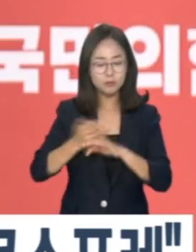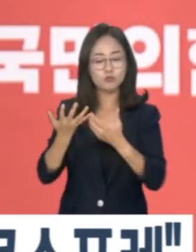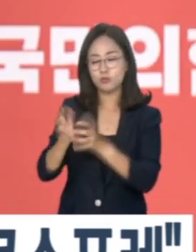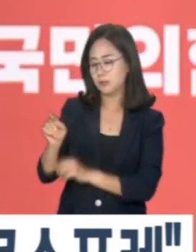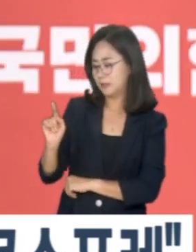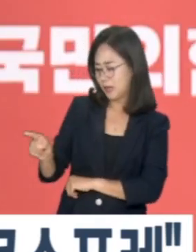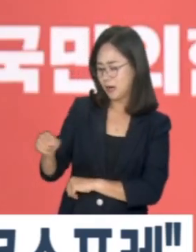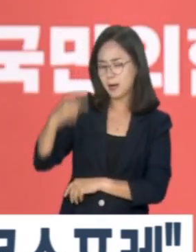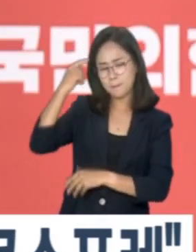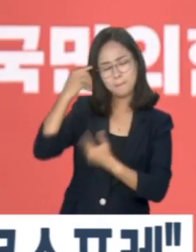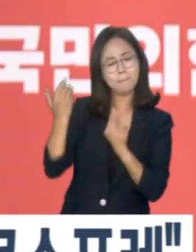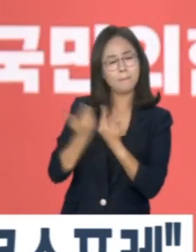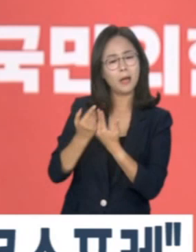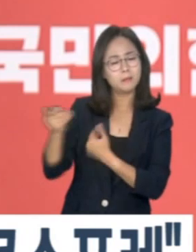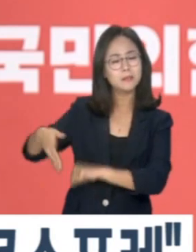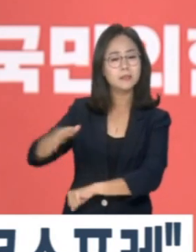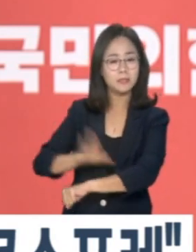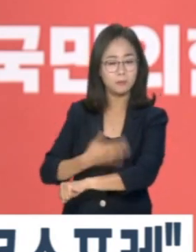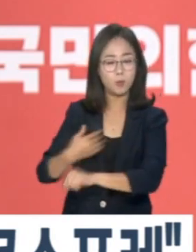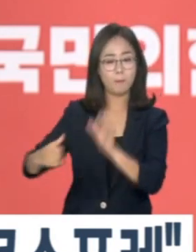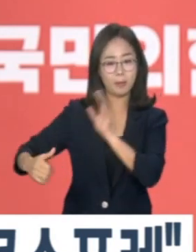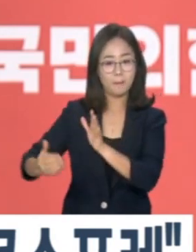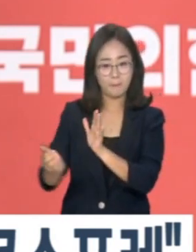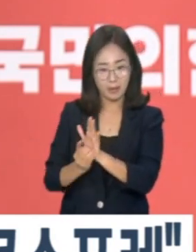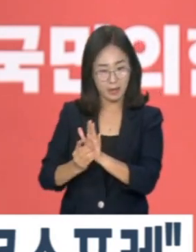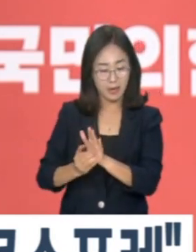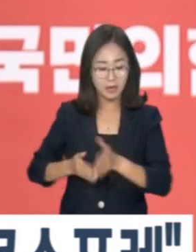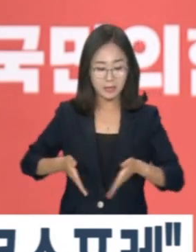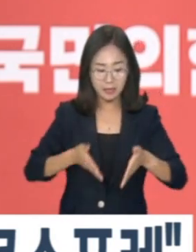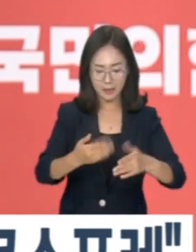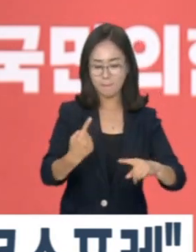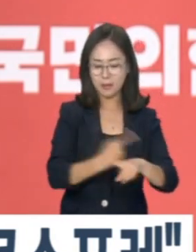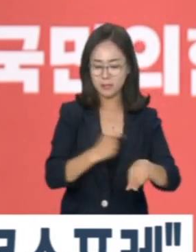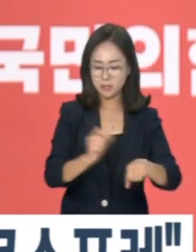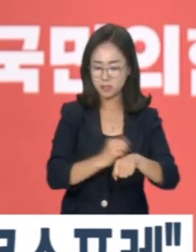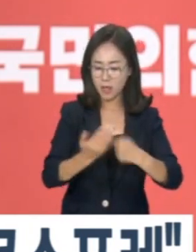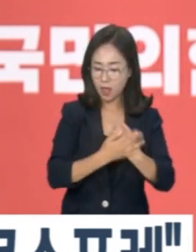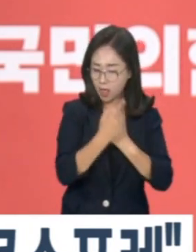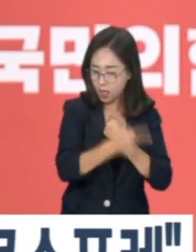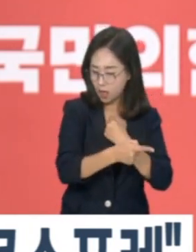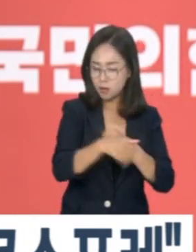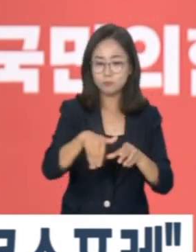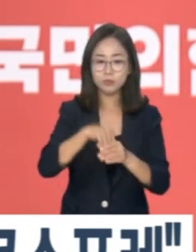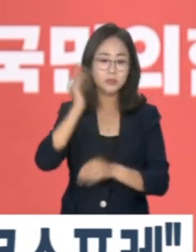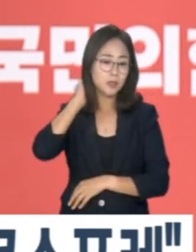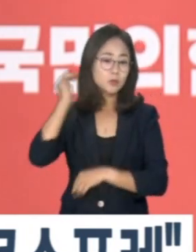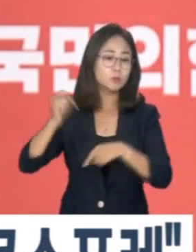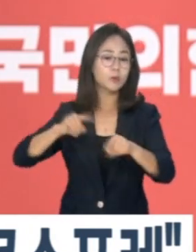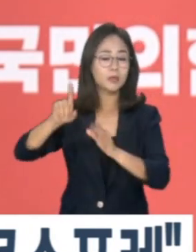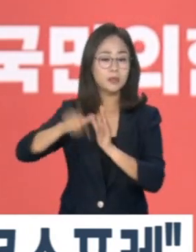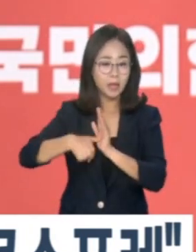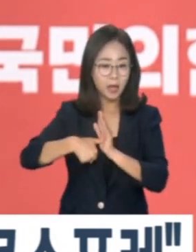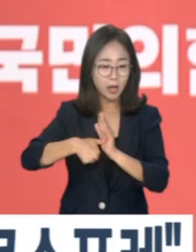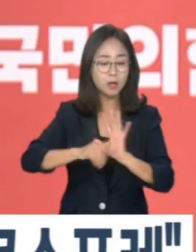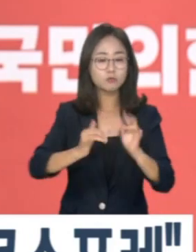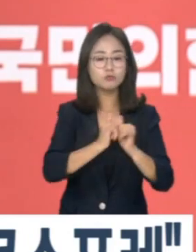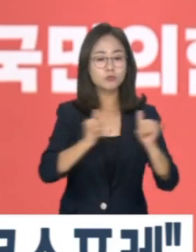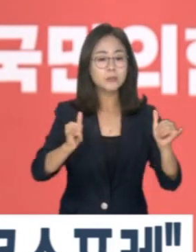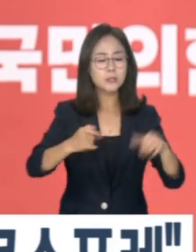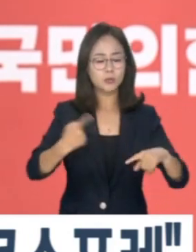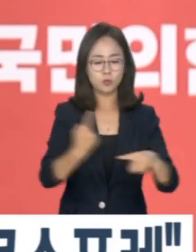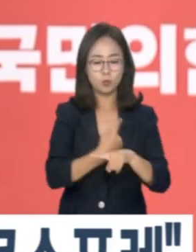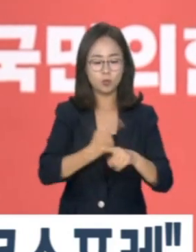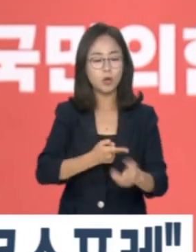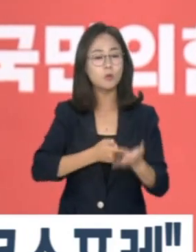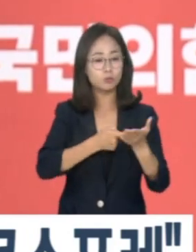민주당을 향해 적반하장이라고 비판하며 노선 변경 특혜 의혹에는 문재인 정부 시절 양평 국민들의 노선